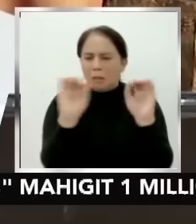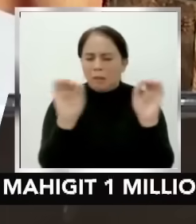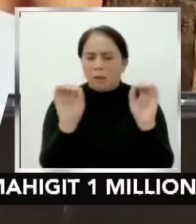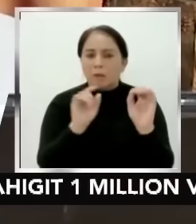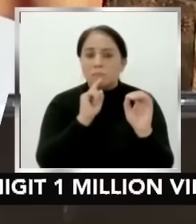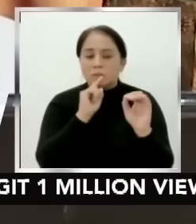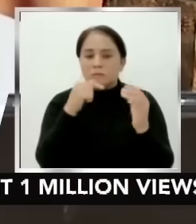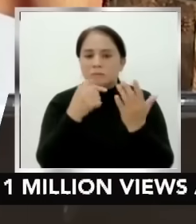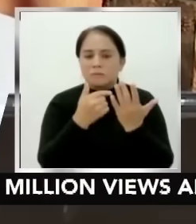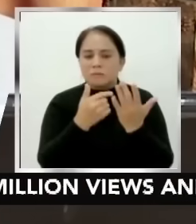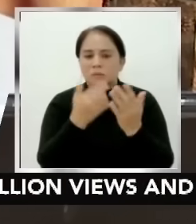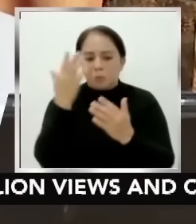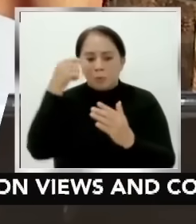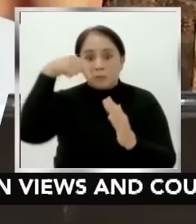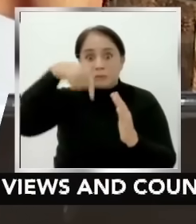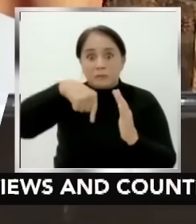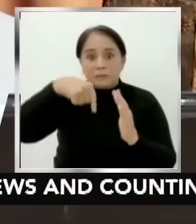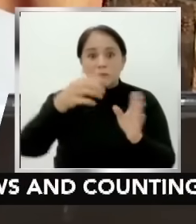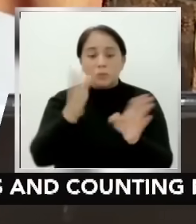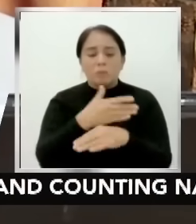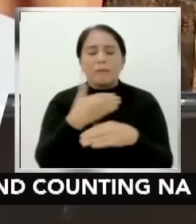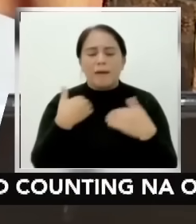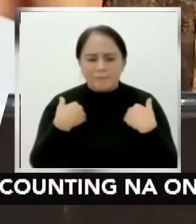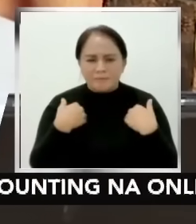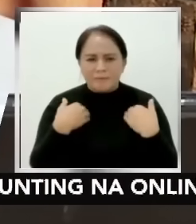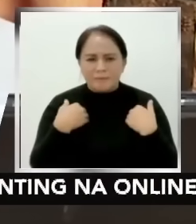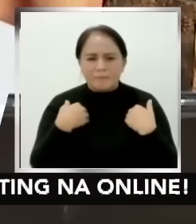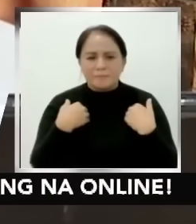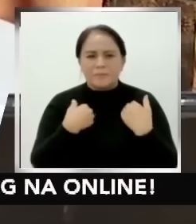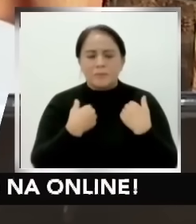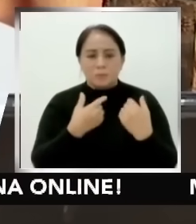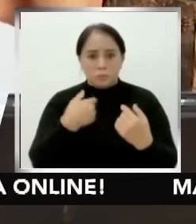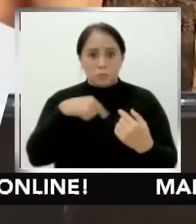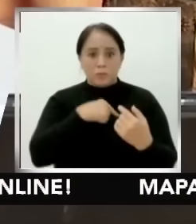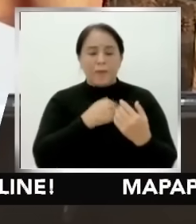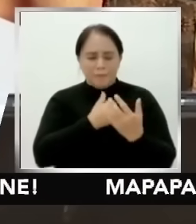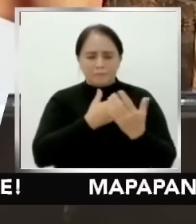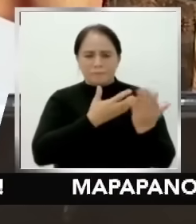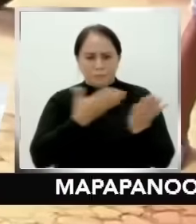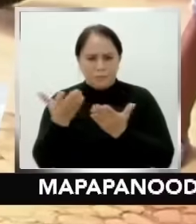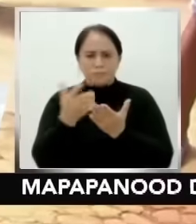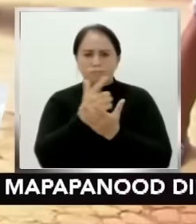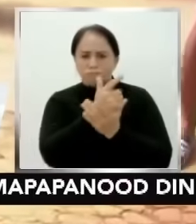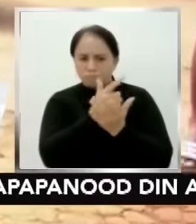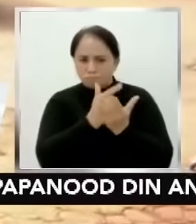ba't may armas doon sa kwarto? Parati pa kami nagdadala ng import.